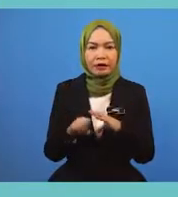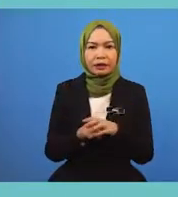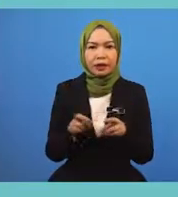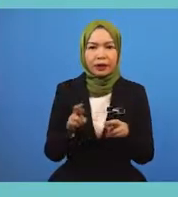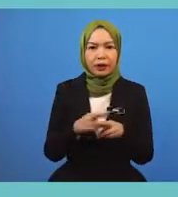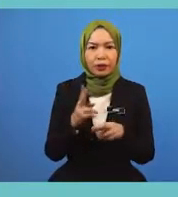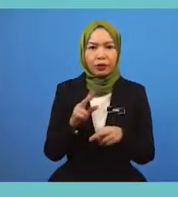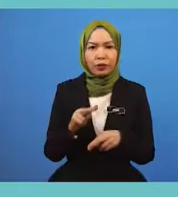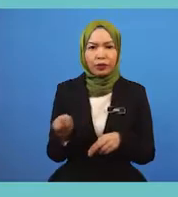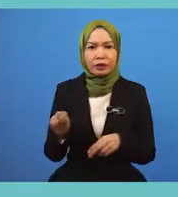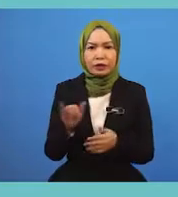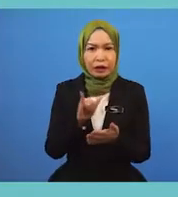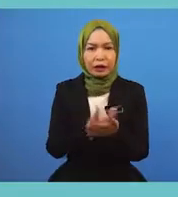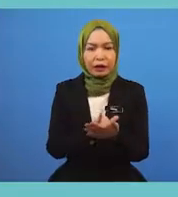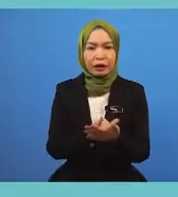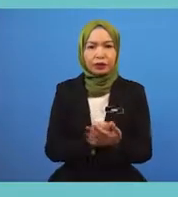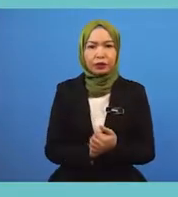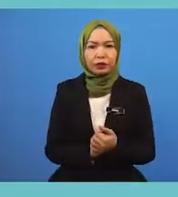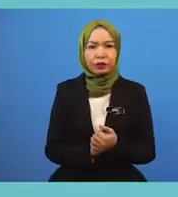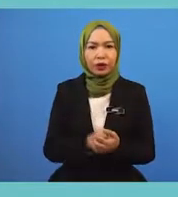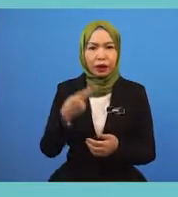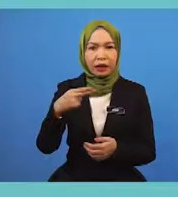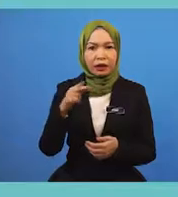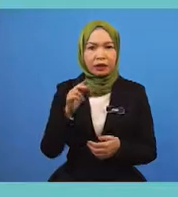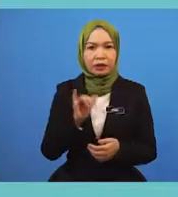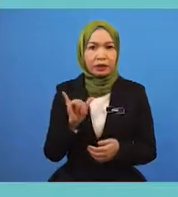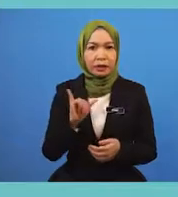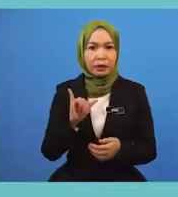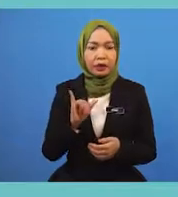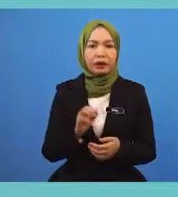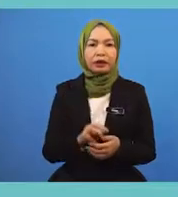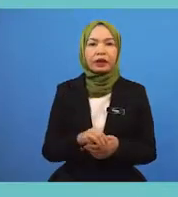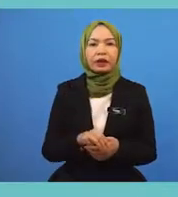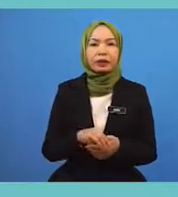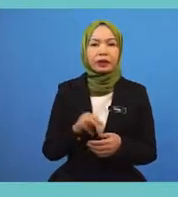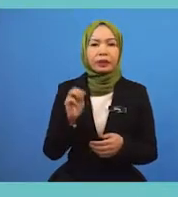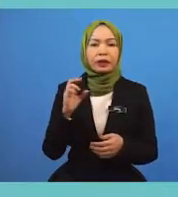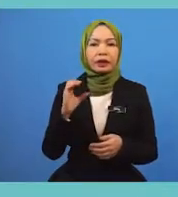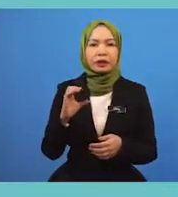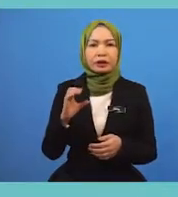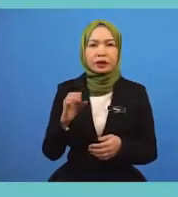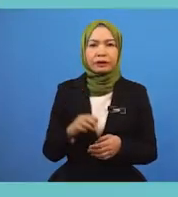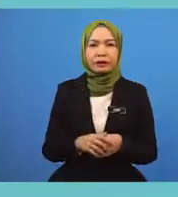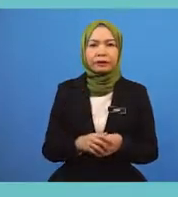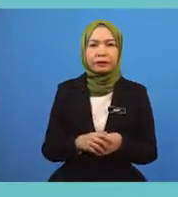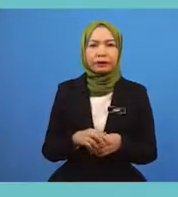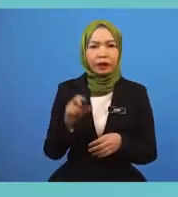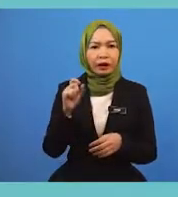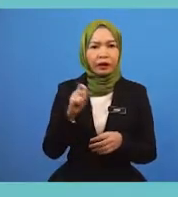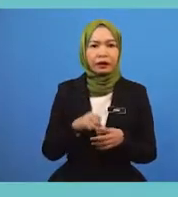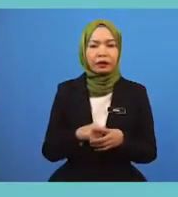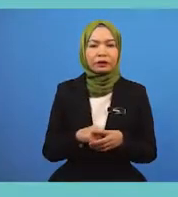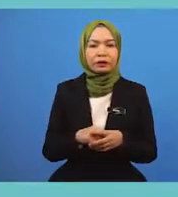Rumusnya ialah H sama dengan MC theta. M merupakan